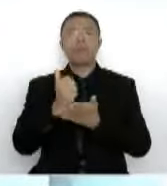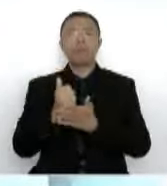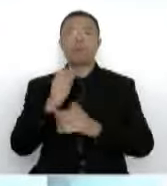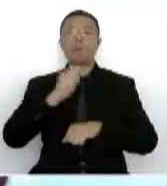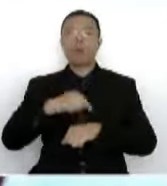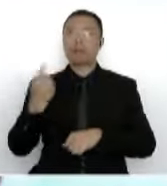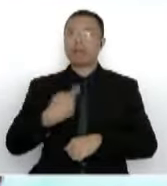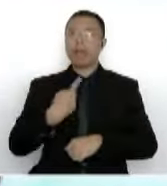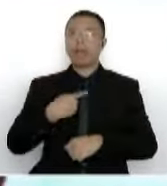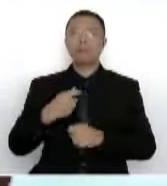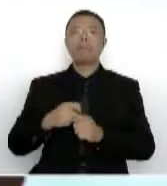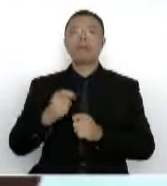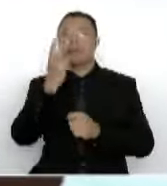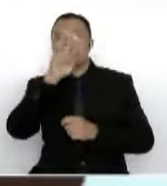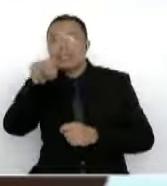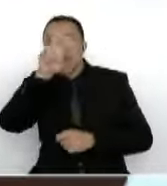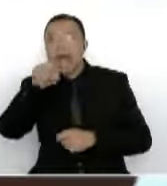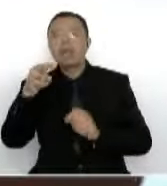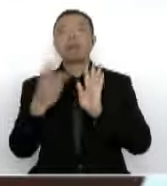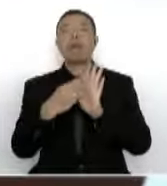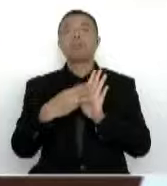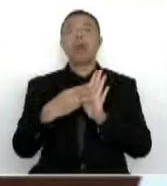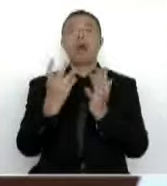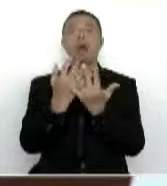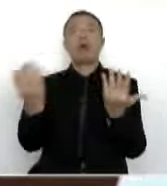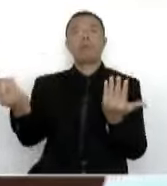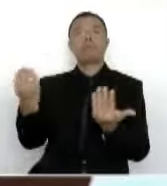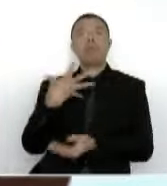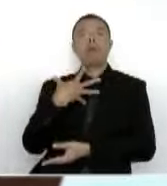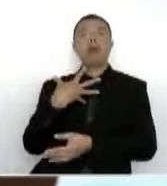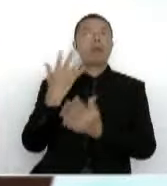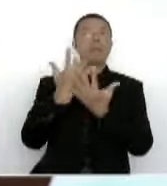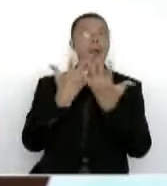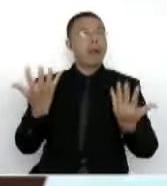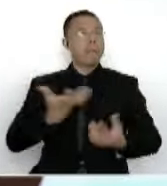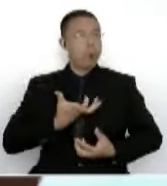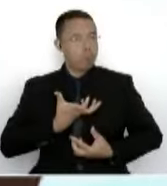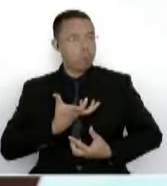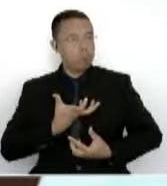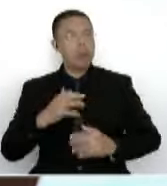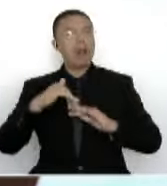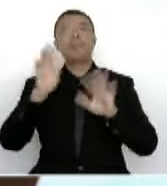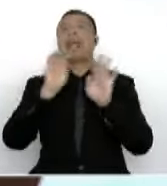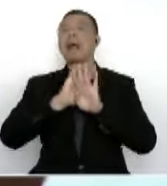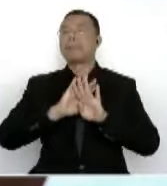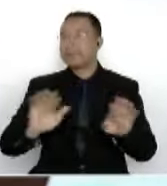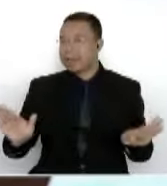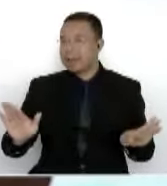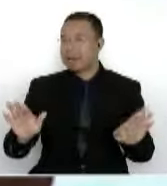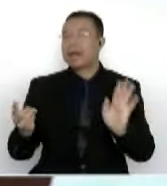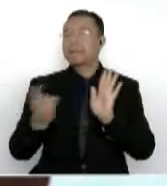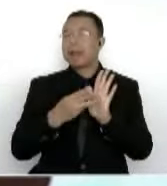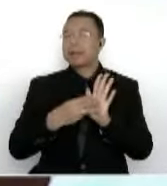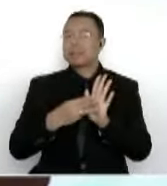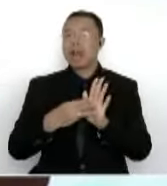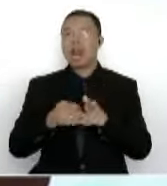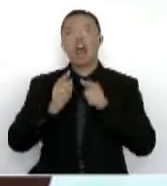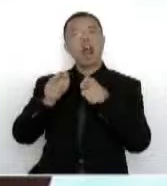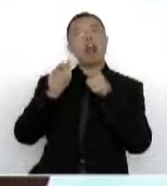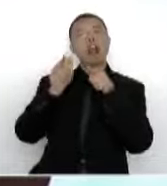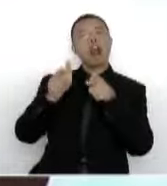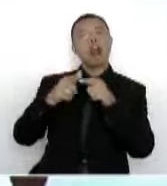ketika kami belanja masalah di bawah Rakyat ingin mereka menjadi lebih aman persoalan bullying